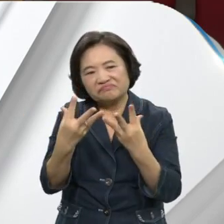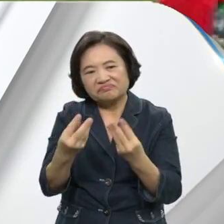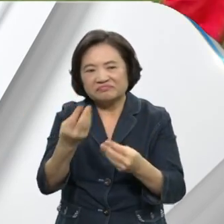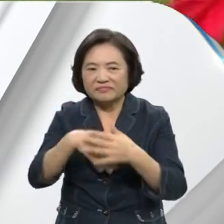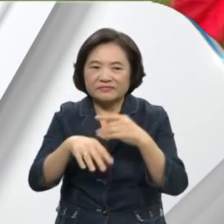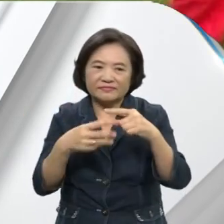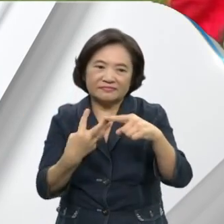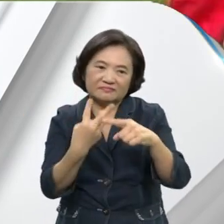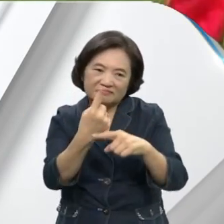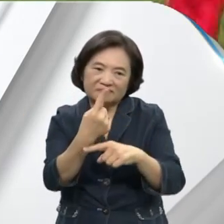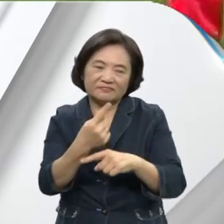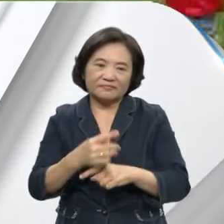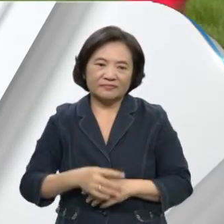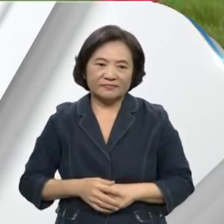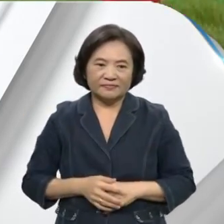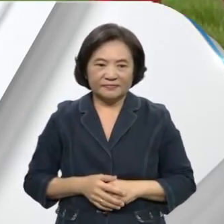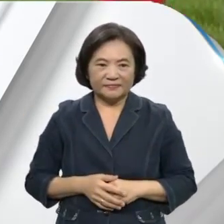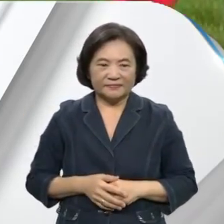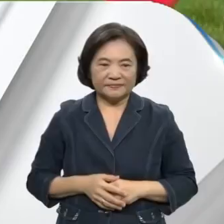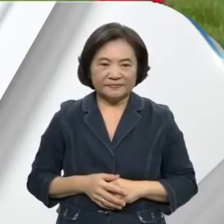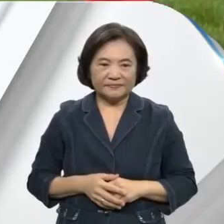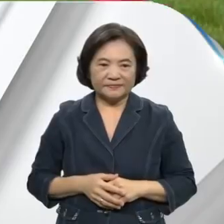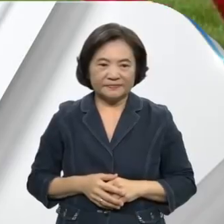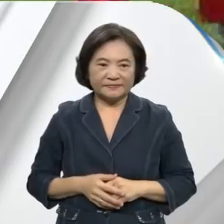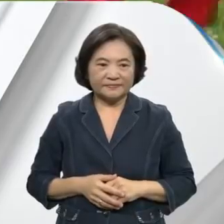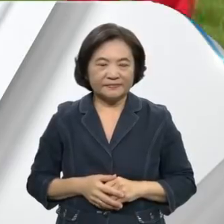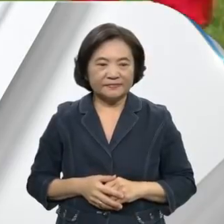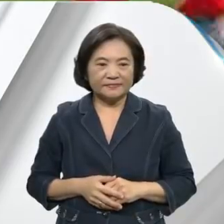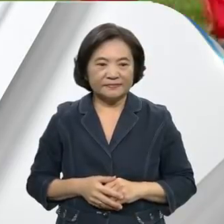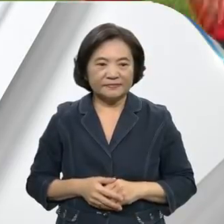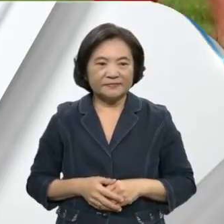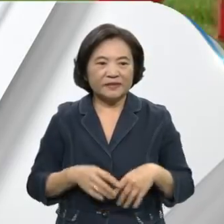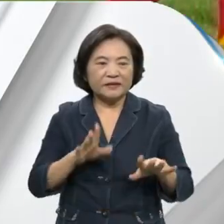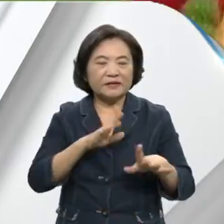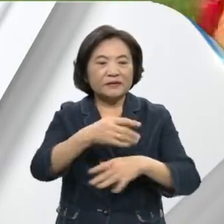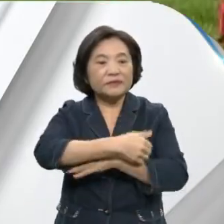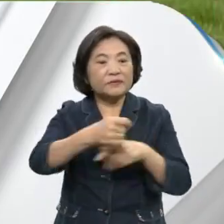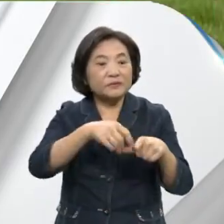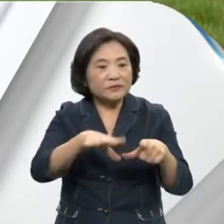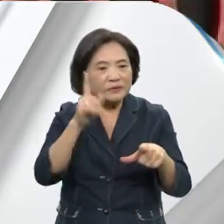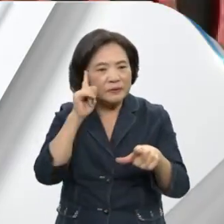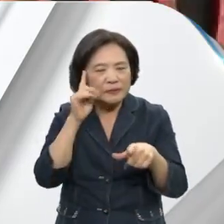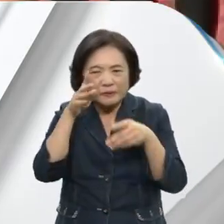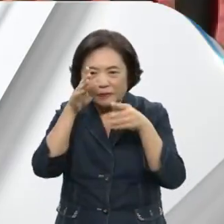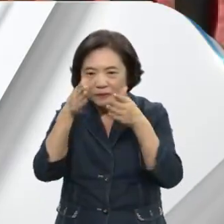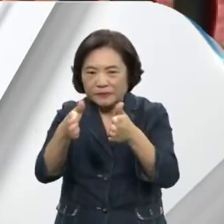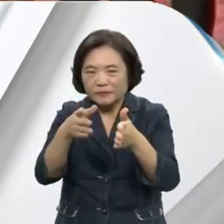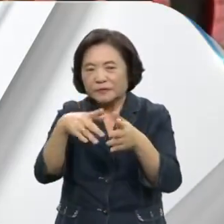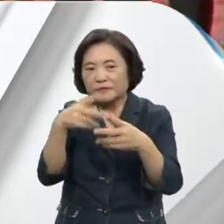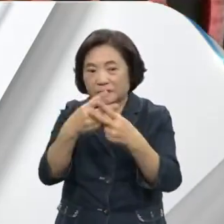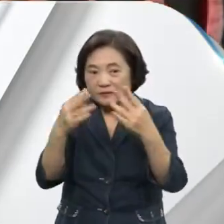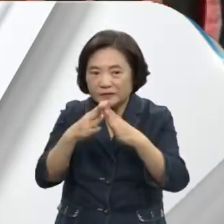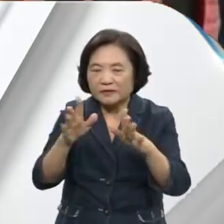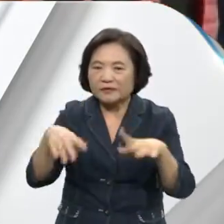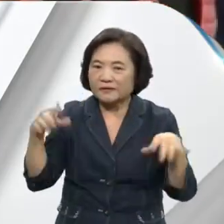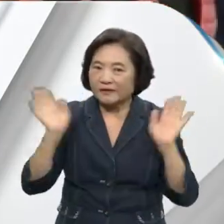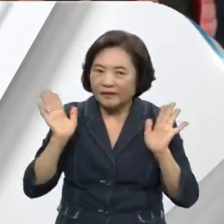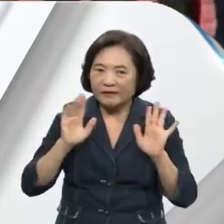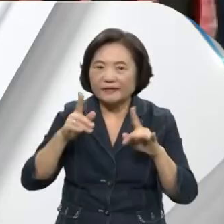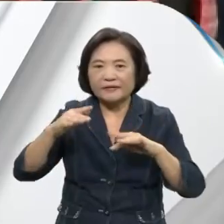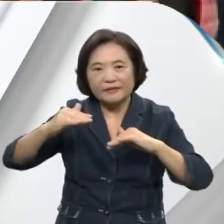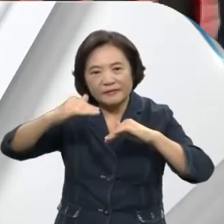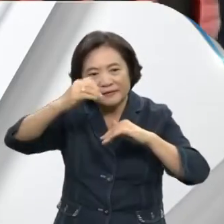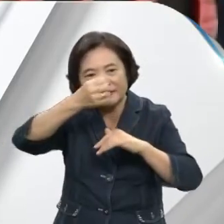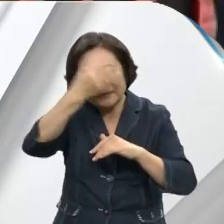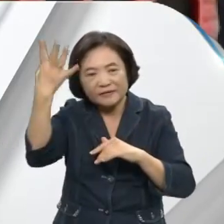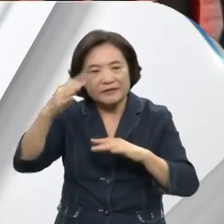剩3000+1000个人没讲客家话，工作来服务。来本客家子弟继续要讲